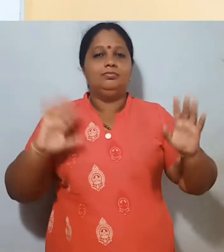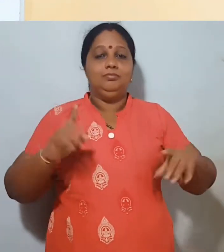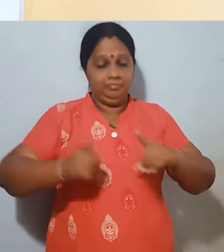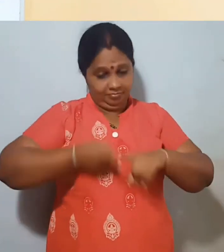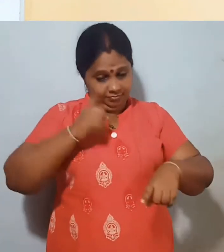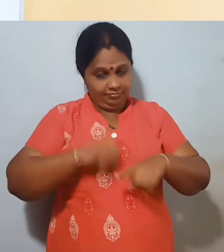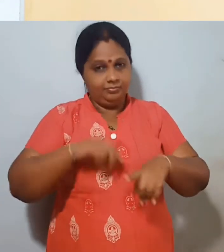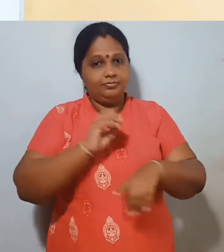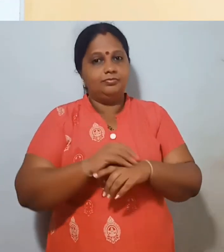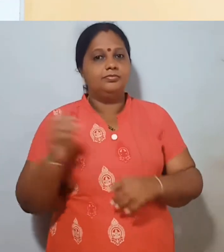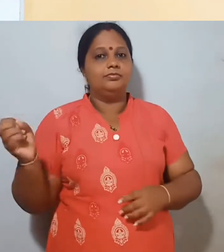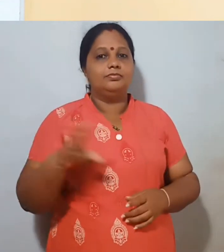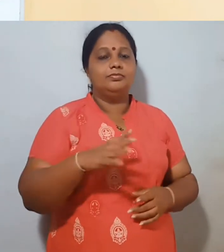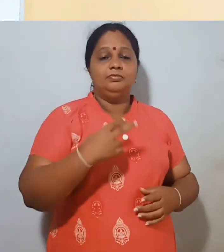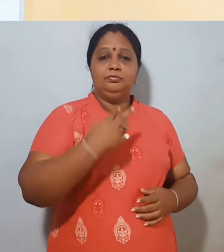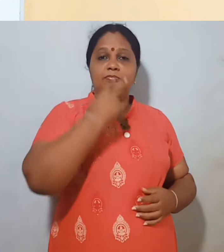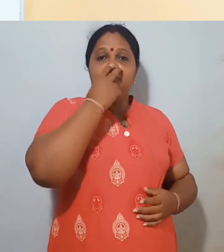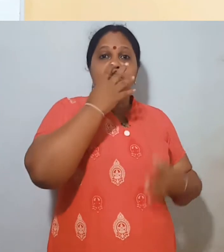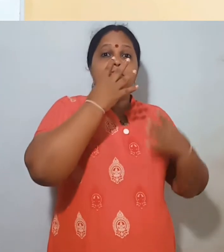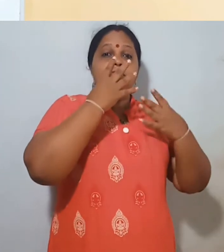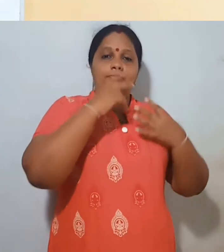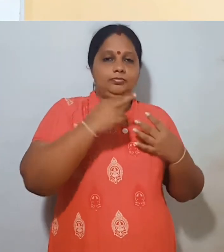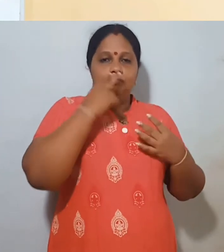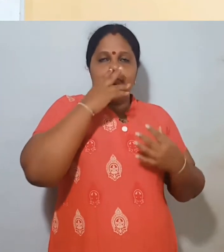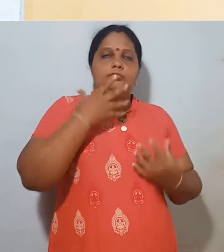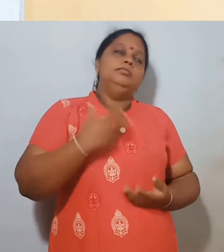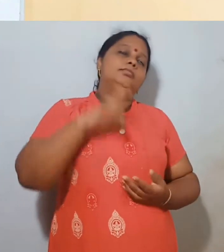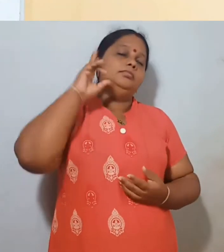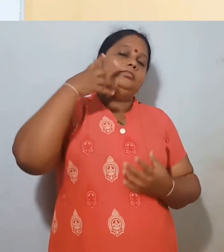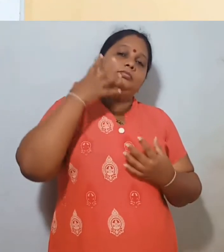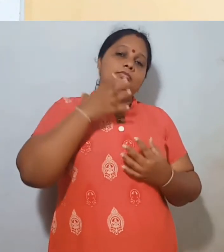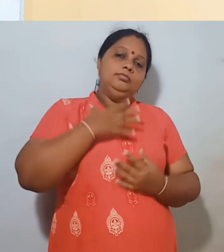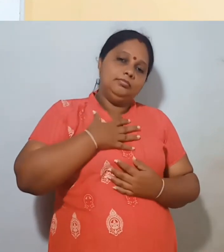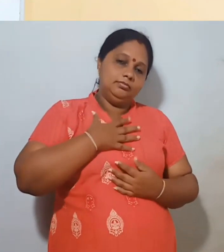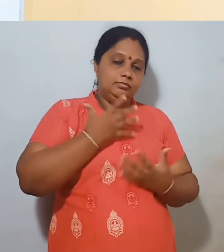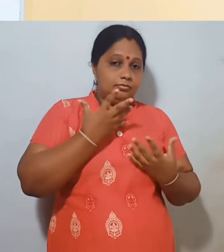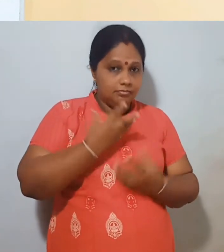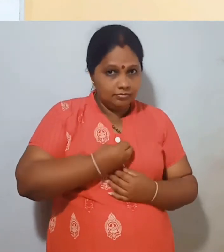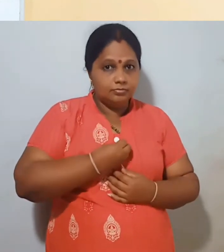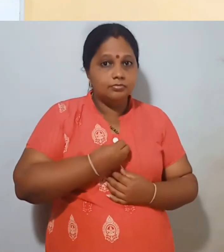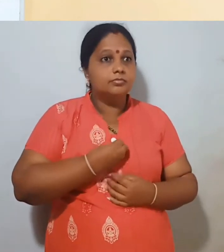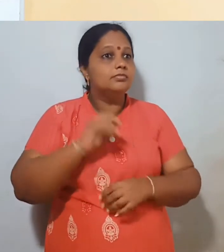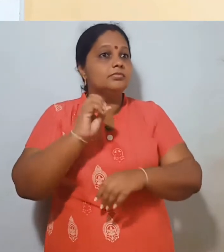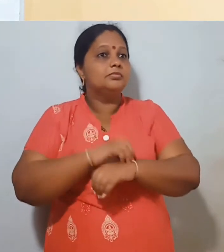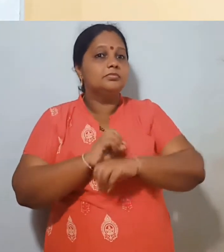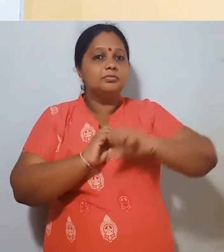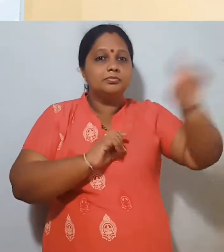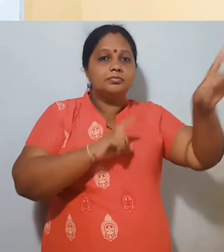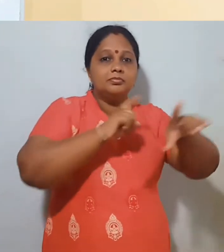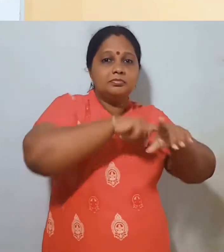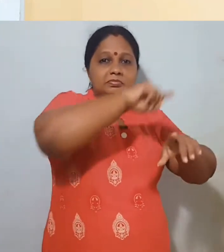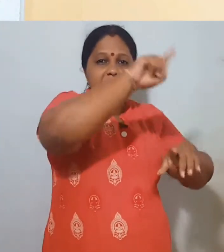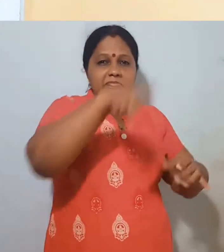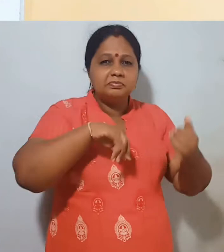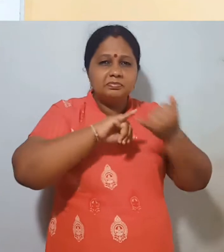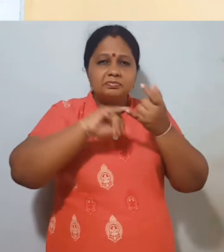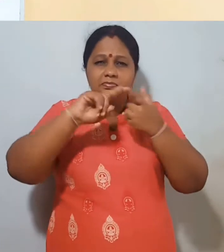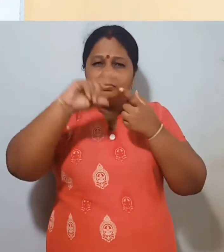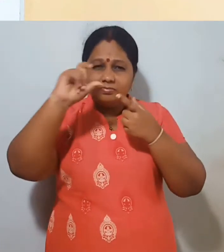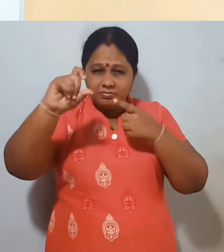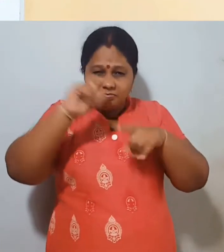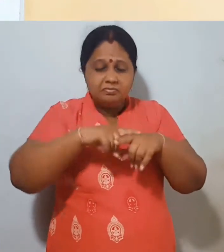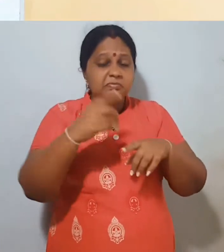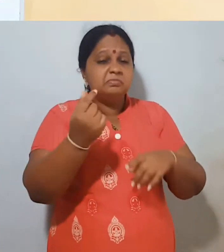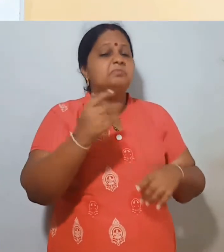சுவாசம் நின்றத்துல இருந்து ஹாஸ்பிட்டலுக்கு கொண்டு போய் அவருக்கு சரியான வைத்தியம் கிடைக்கிற வரைக்கும் இருக்கிற ஒவ்வொரு செகண்டும் மிக முக்கியமானது.